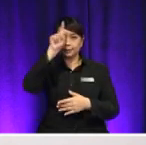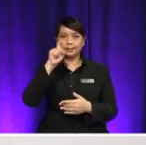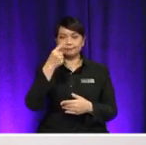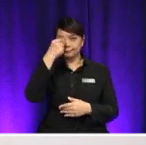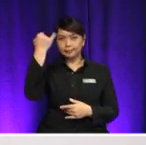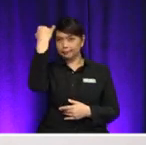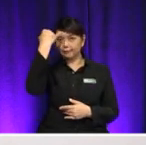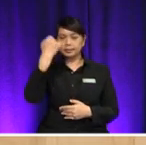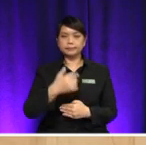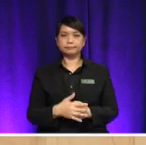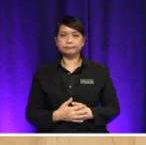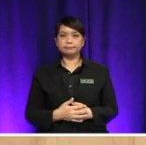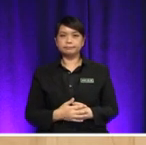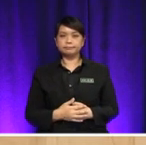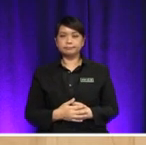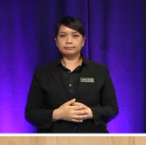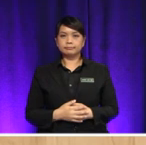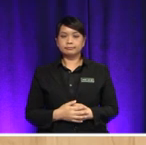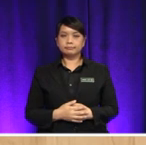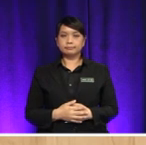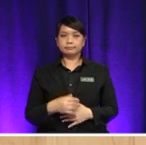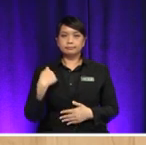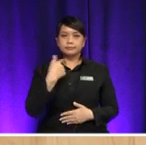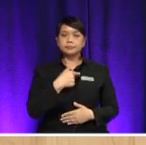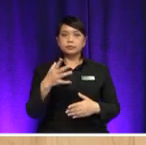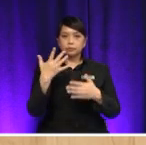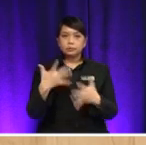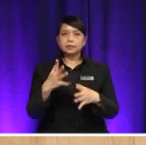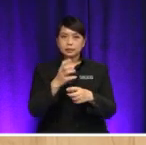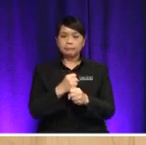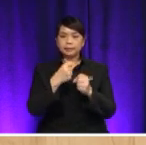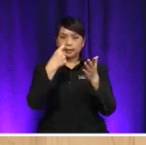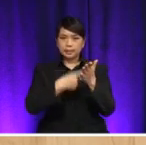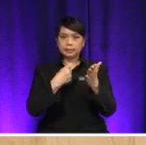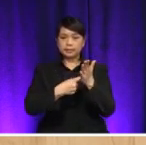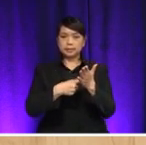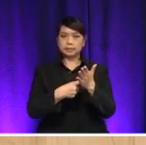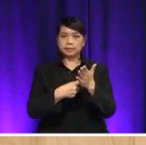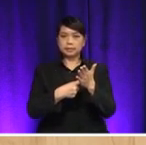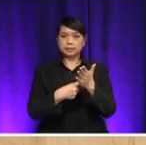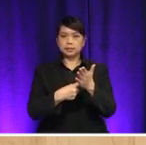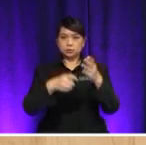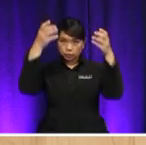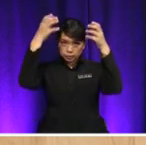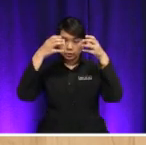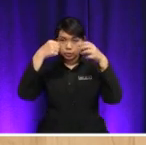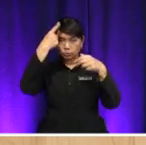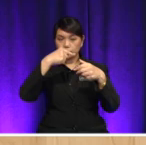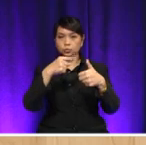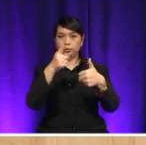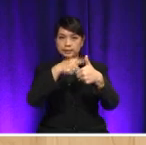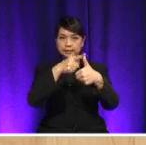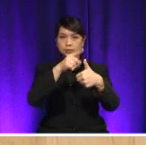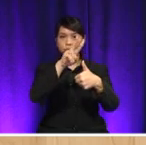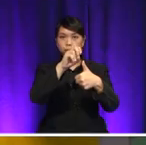oke itu kita dapat harga pada tahun 2010 untuk topik lidahlah betul itu baru kita jawab soal e